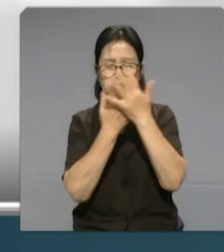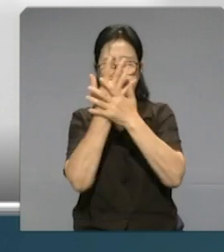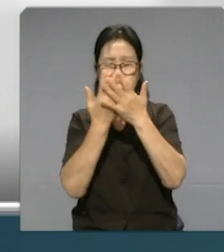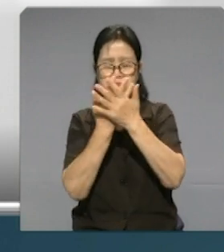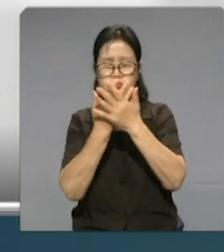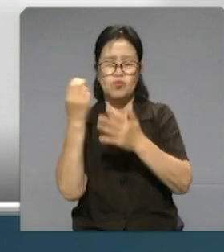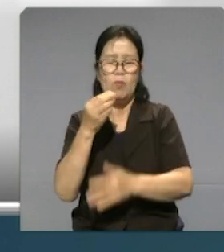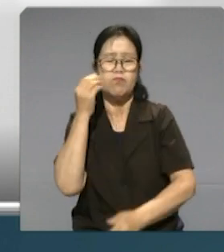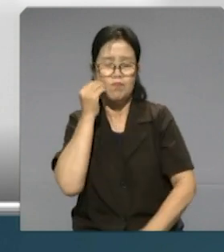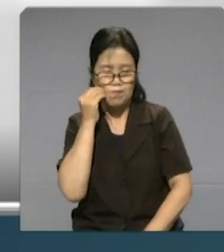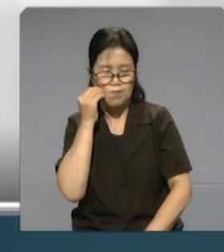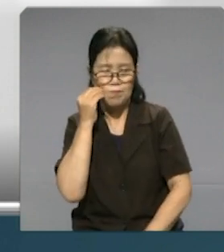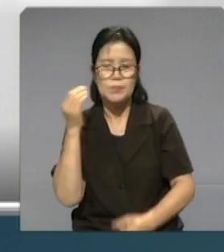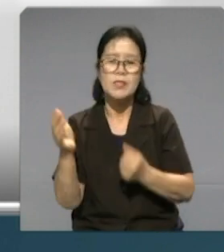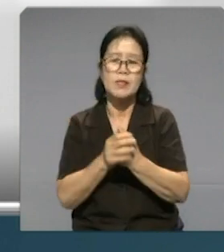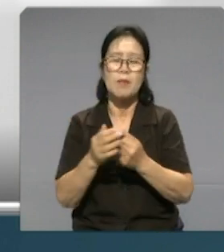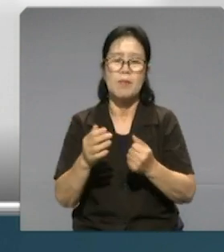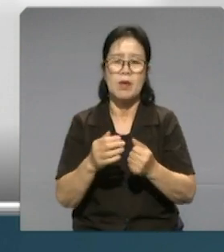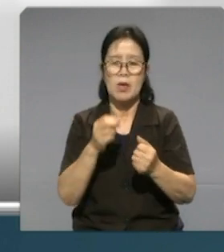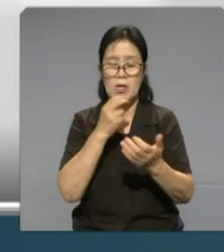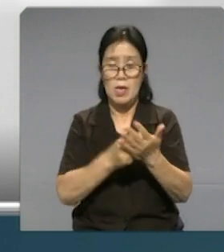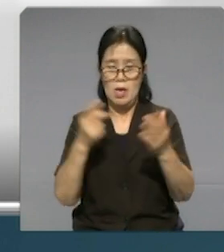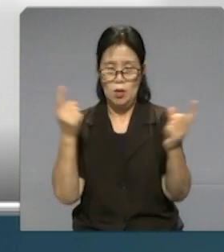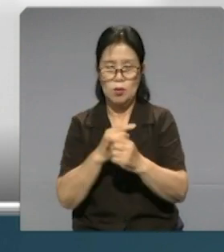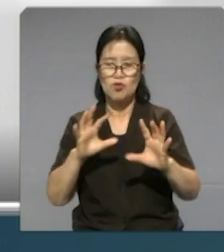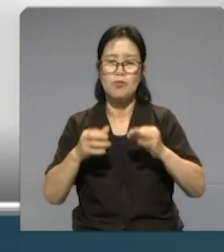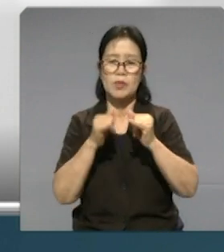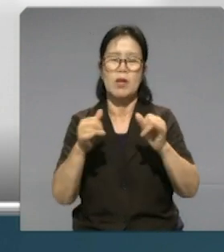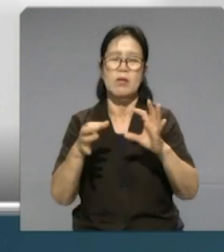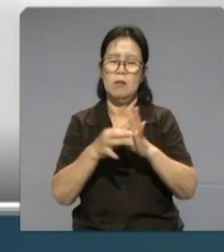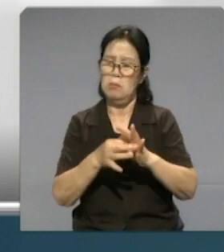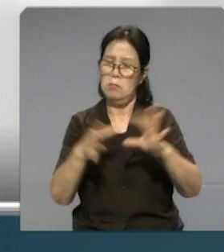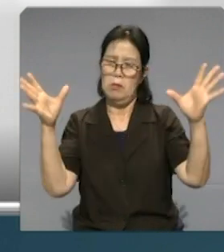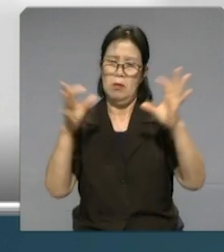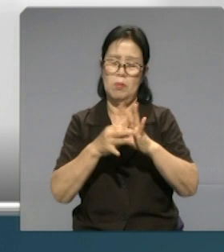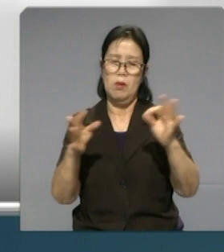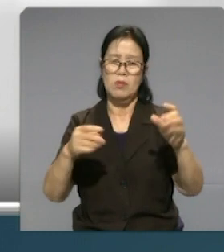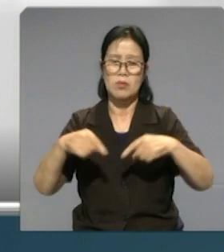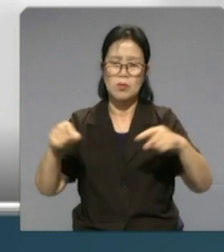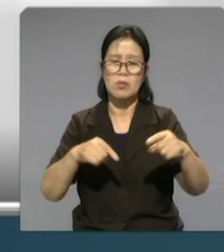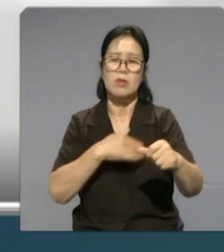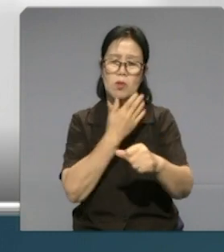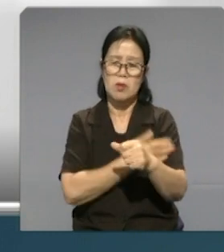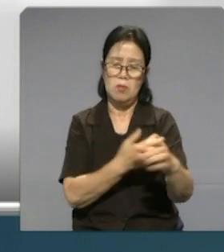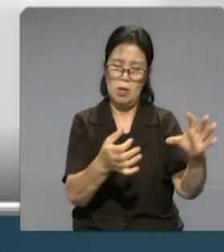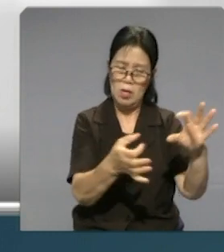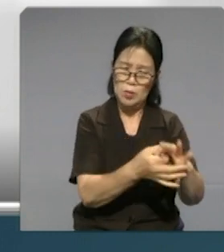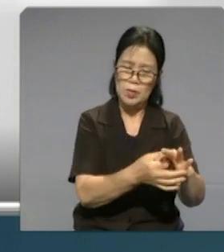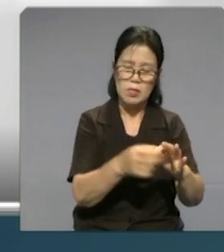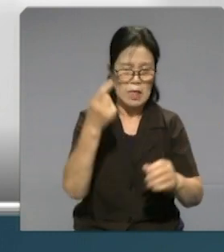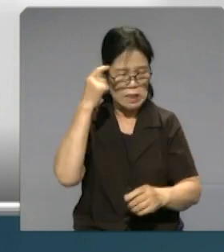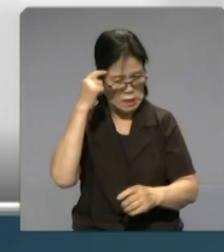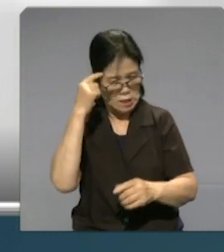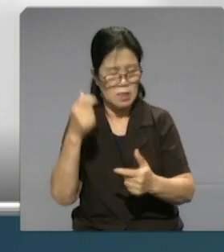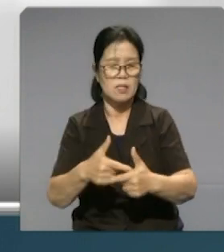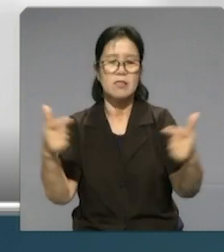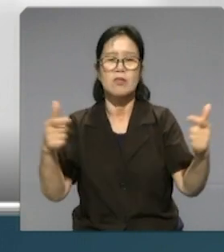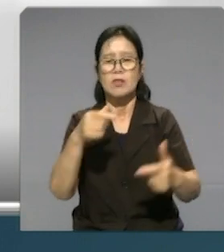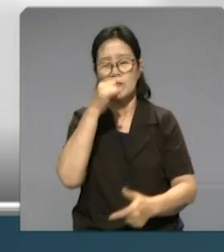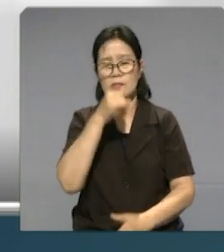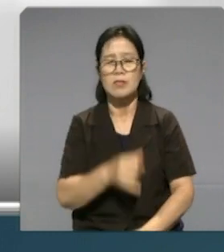탓. 덕분에 개헌은 국민 삶과 동떨어진 정치 권력과 관련돼 있다는 인식이